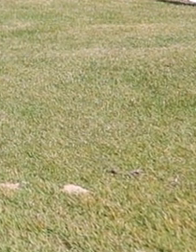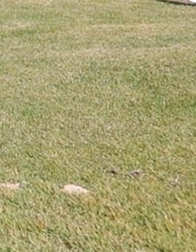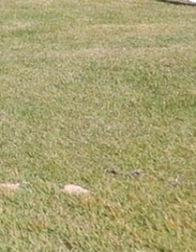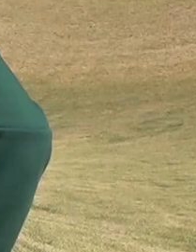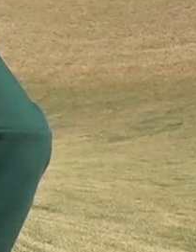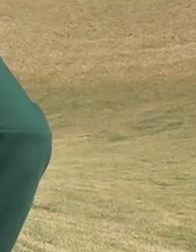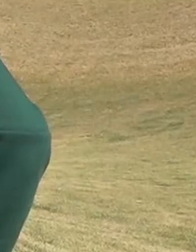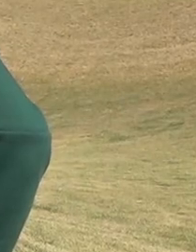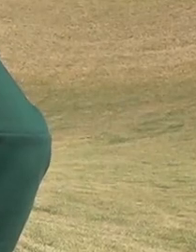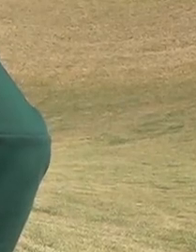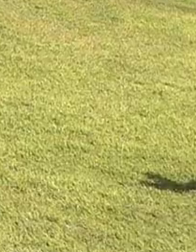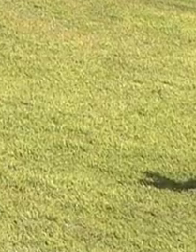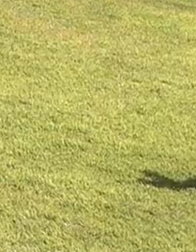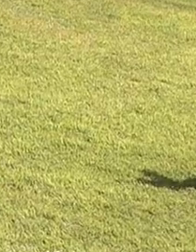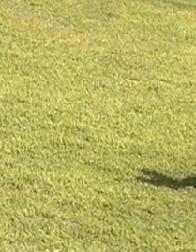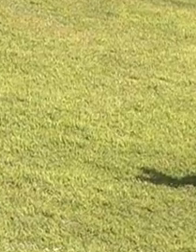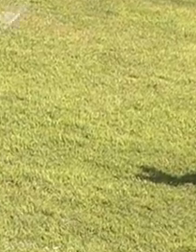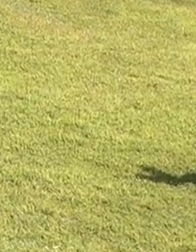오.